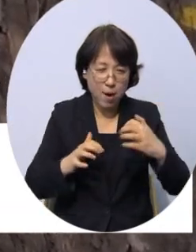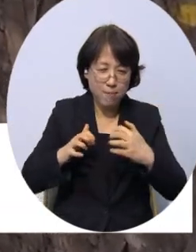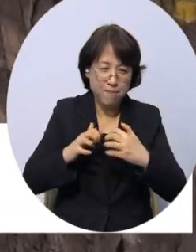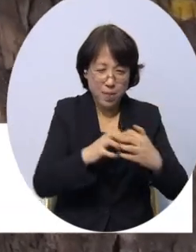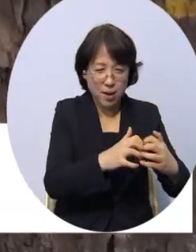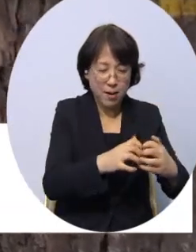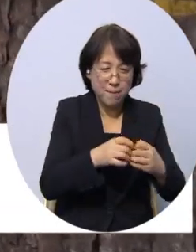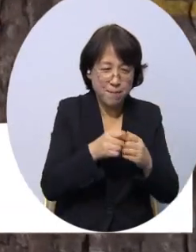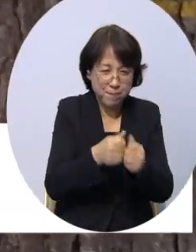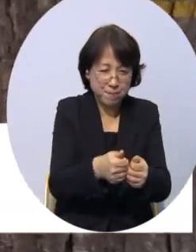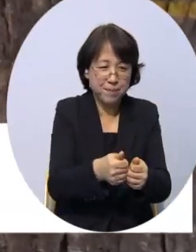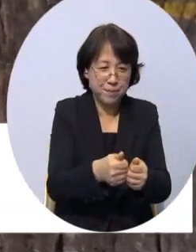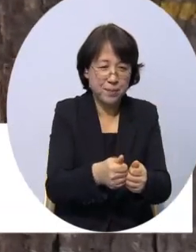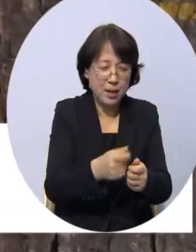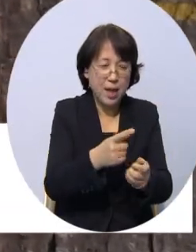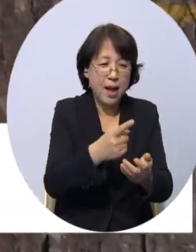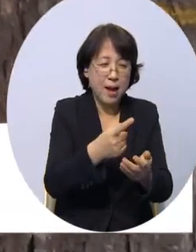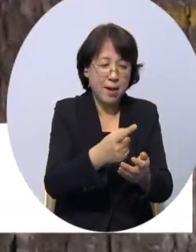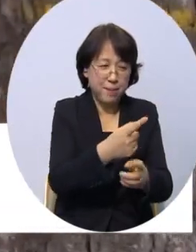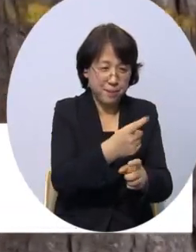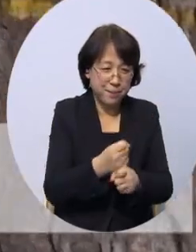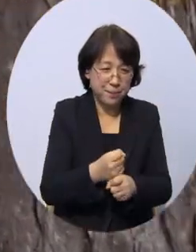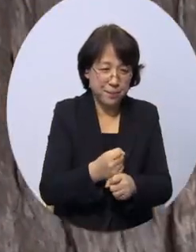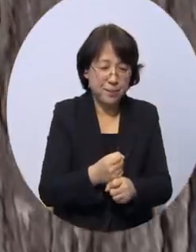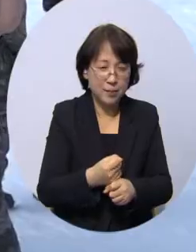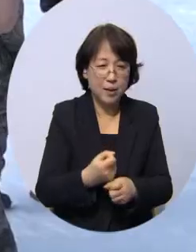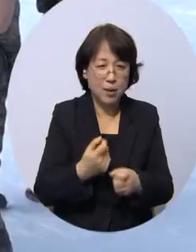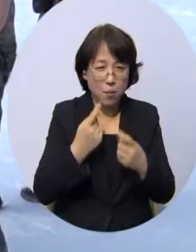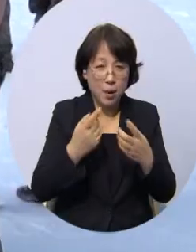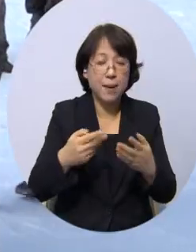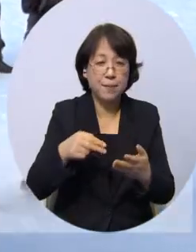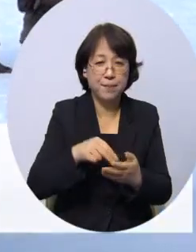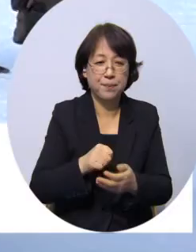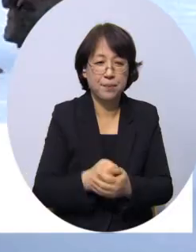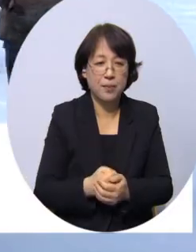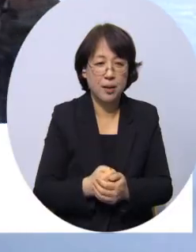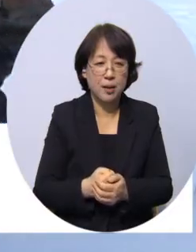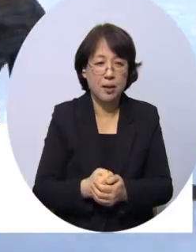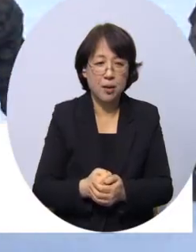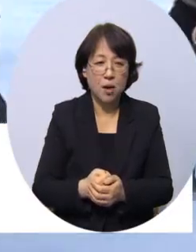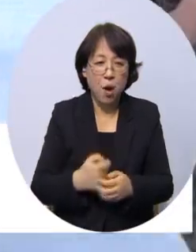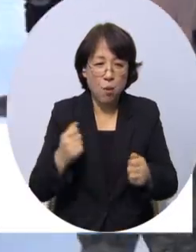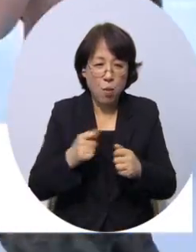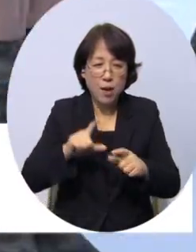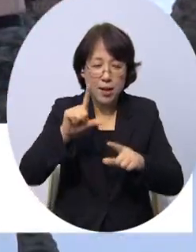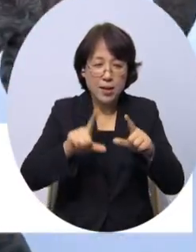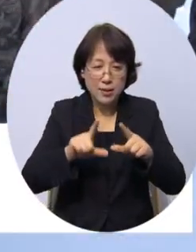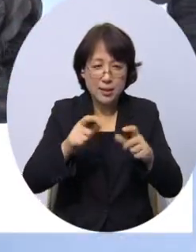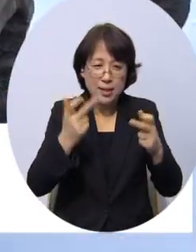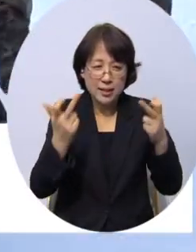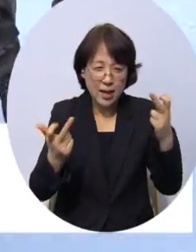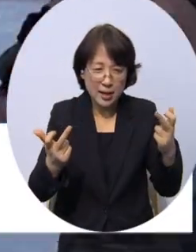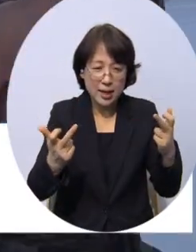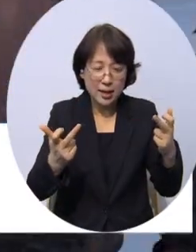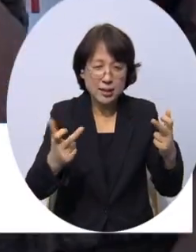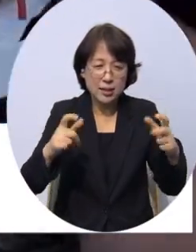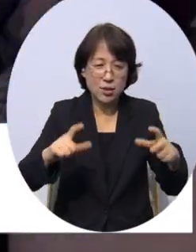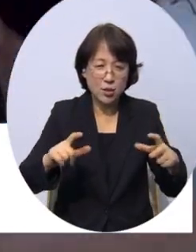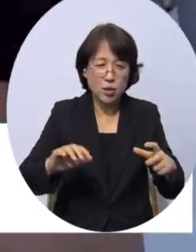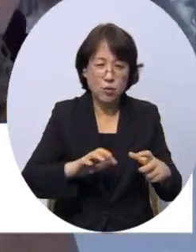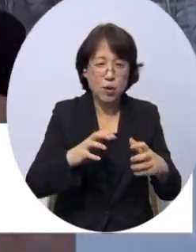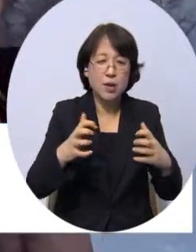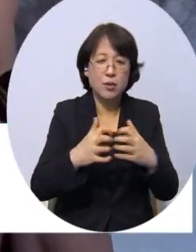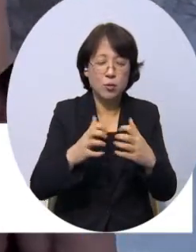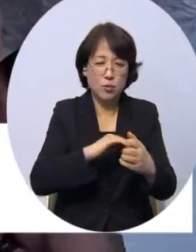강력히 응징할 수 있는 결전태세를 확립하겠습니다. We have the ability to increase our lethality and our capability working